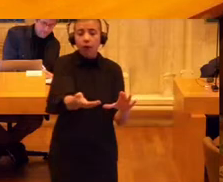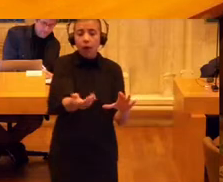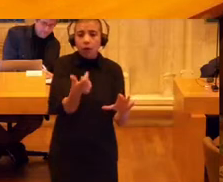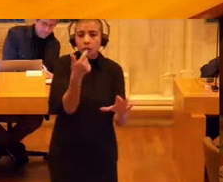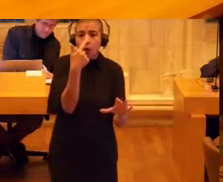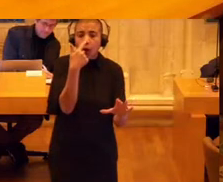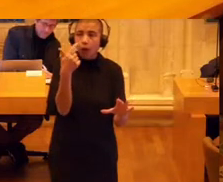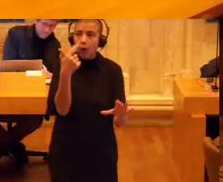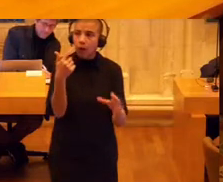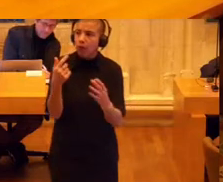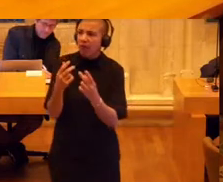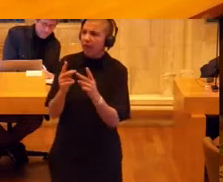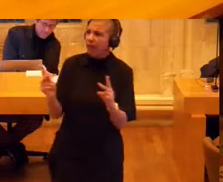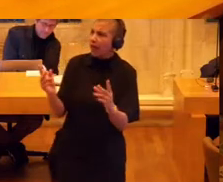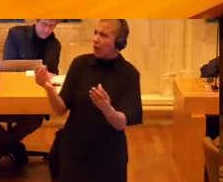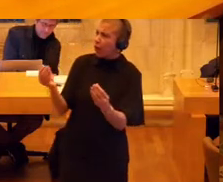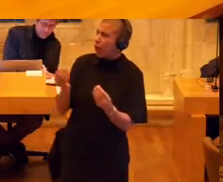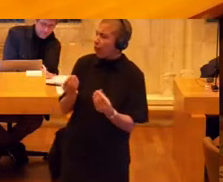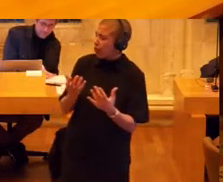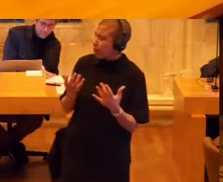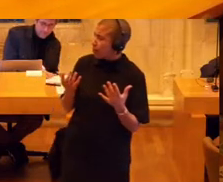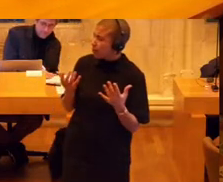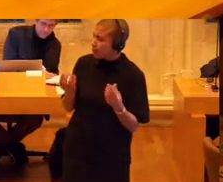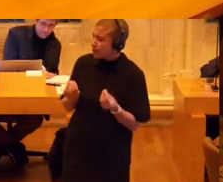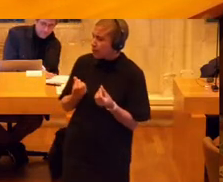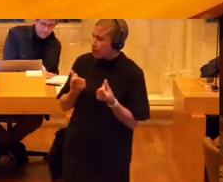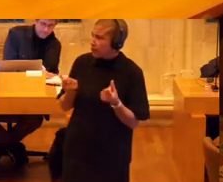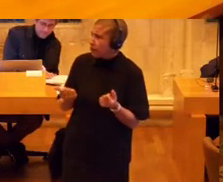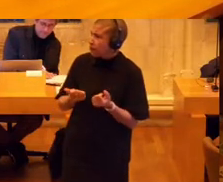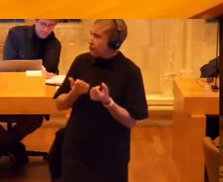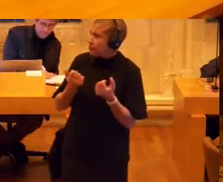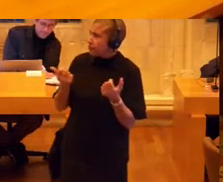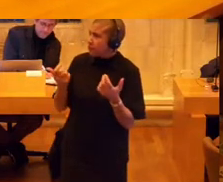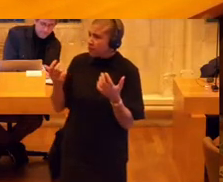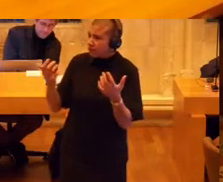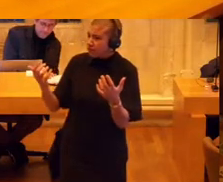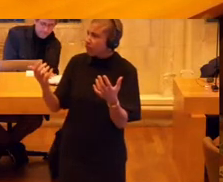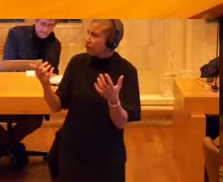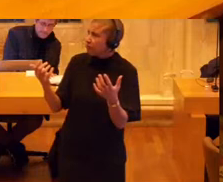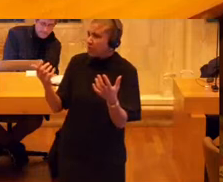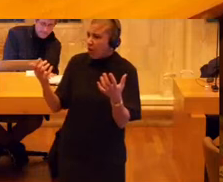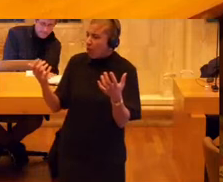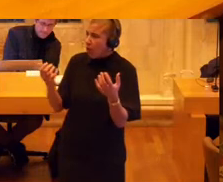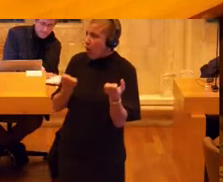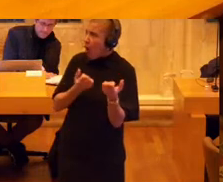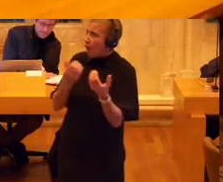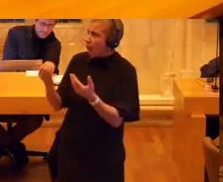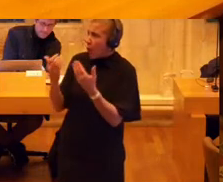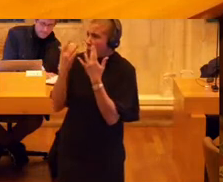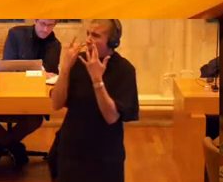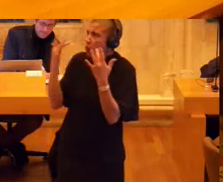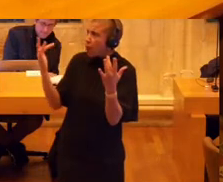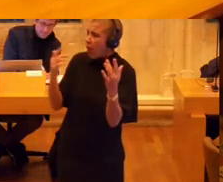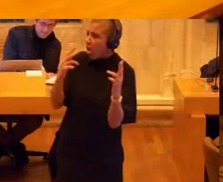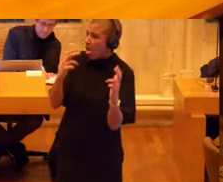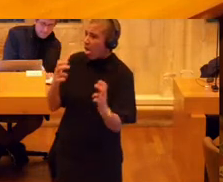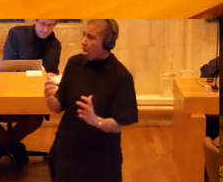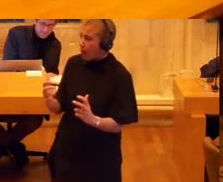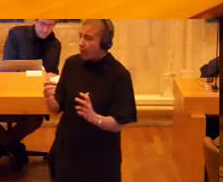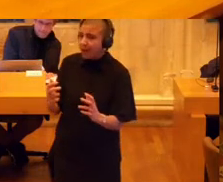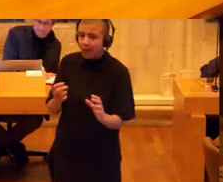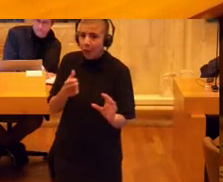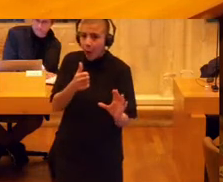appauvrirait, se lançait dans une politique d'appauvrissement de l'offre culturelle, je pense qu'on les aurait beaucoup entendus depuis